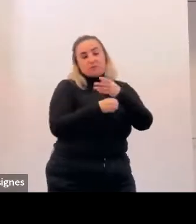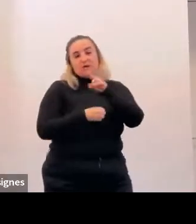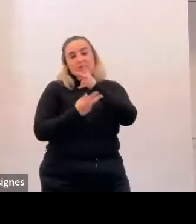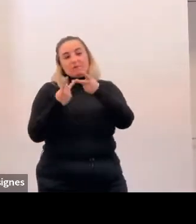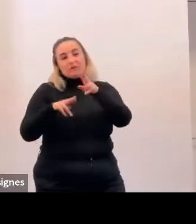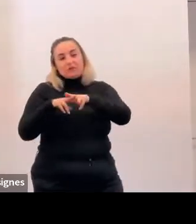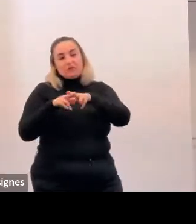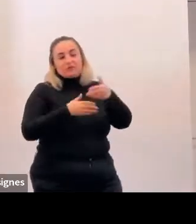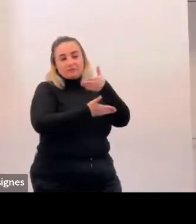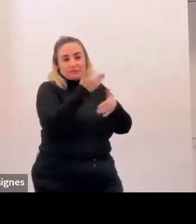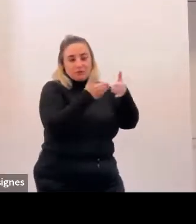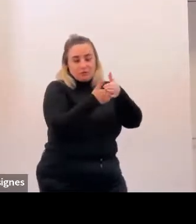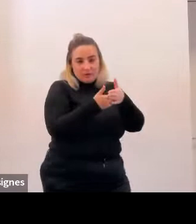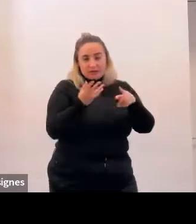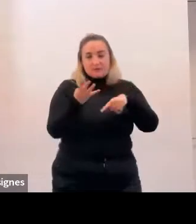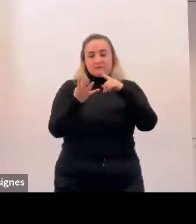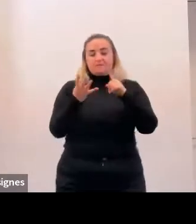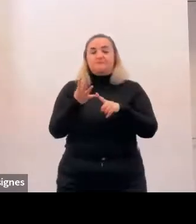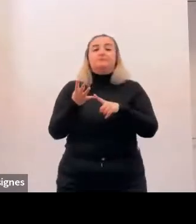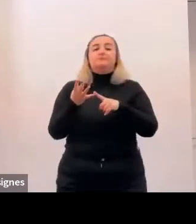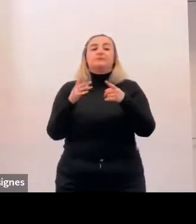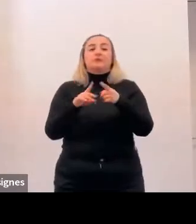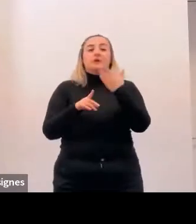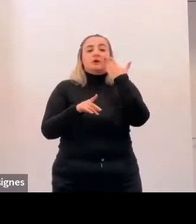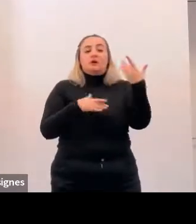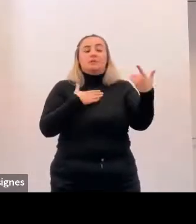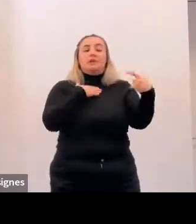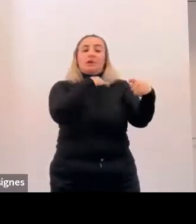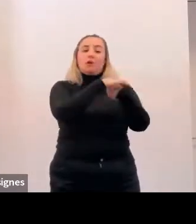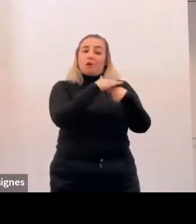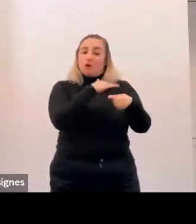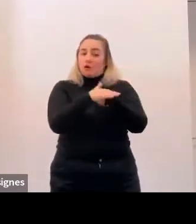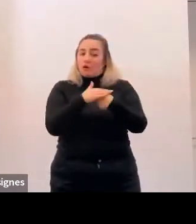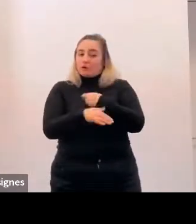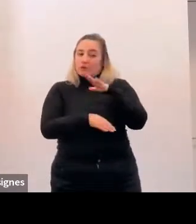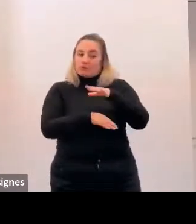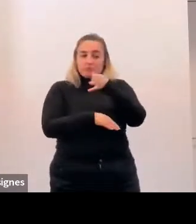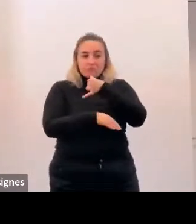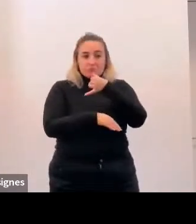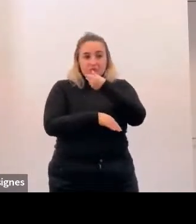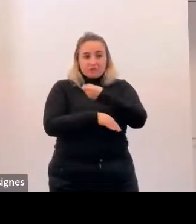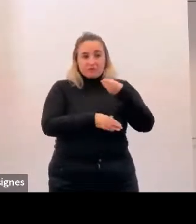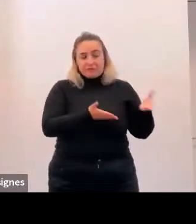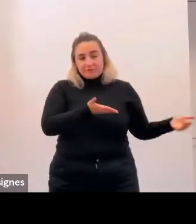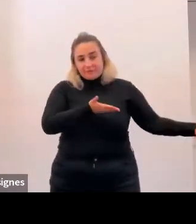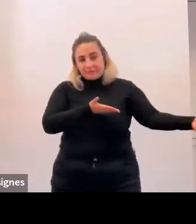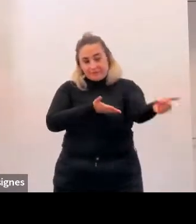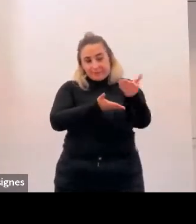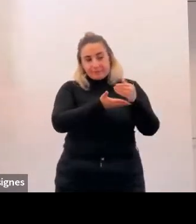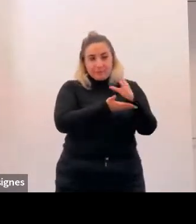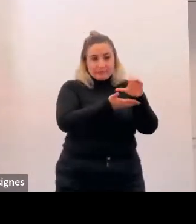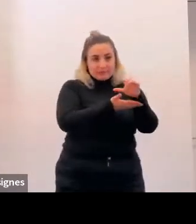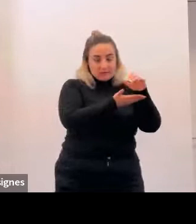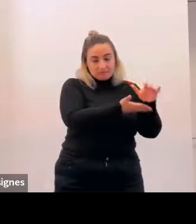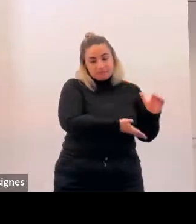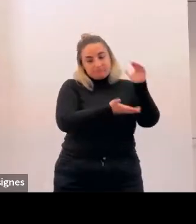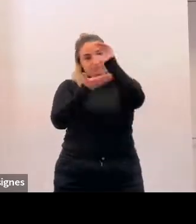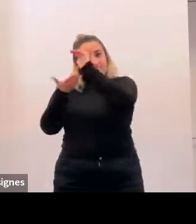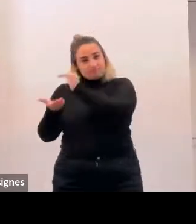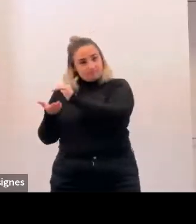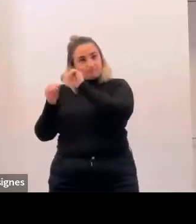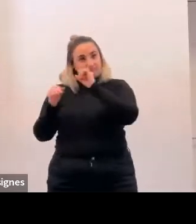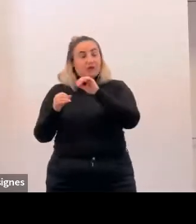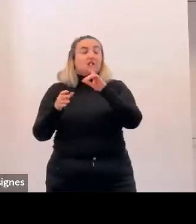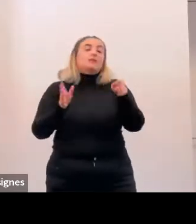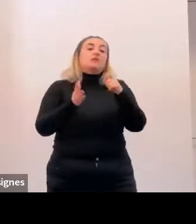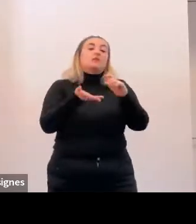intervenir, d'autoriser la ville à percevoir toute recette liée à la petite enfance et versée au CCAS postérieurement au